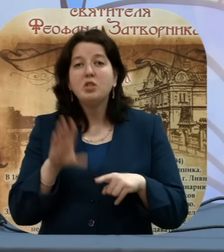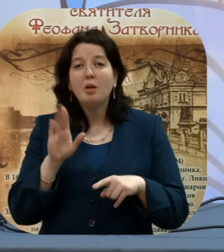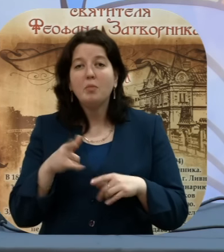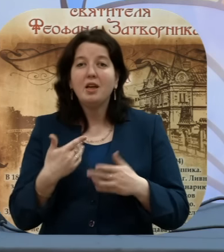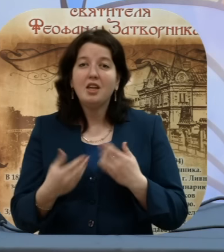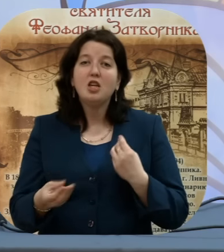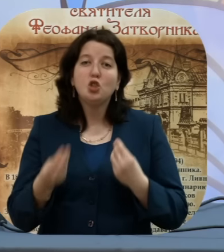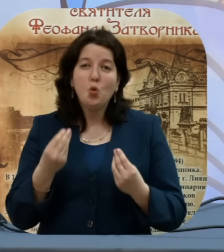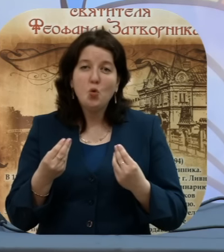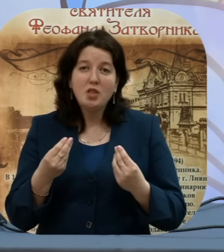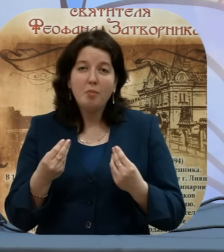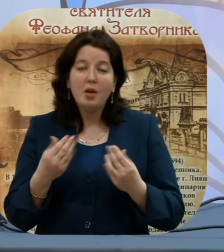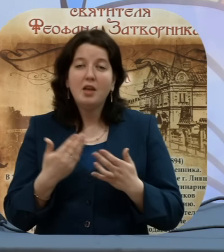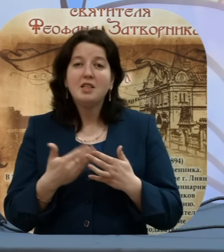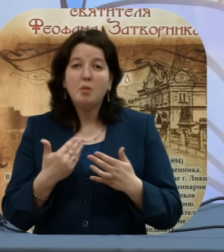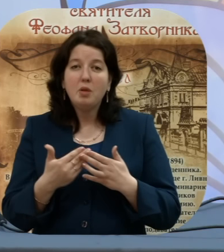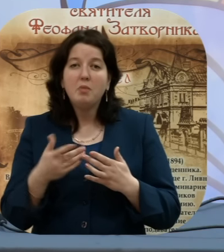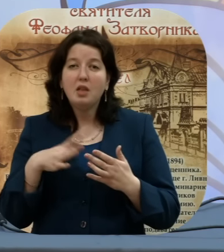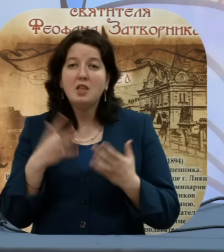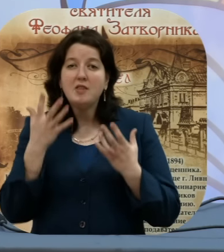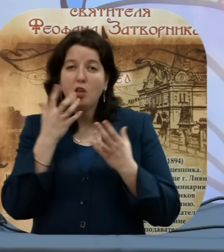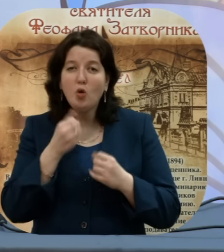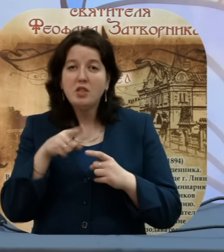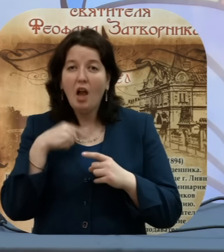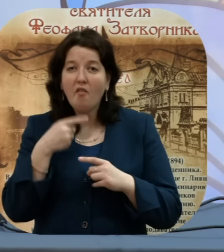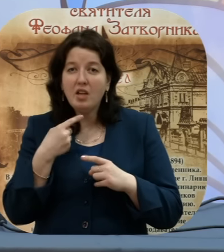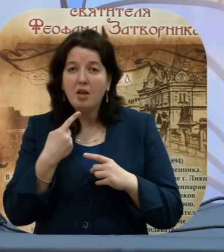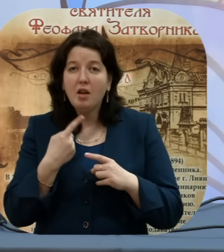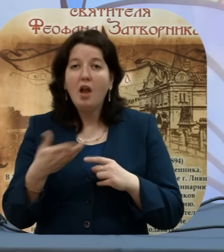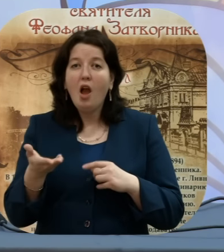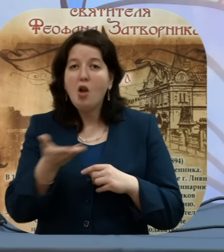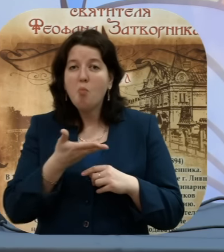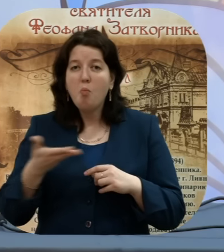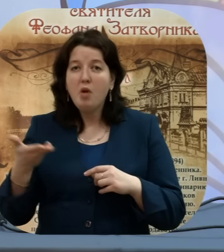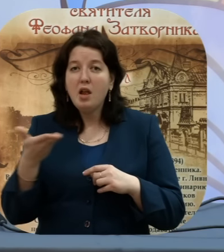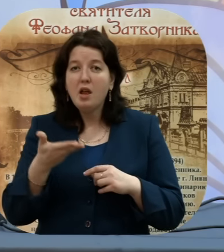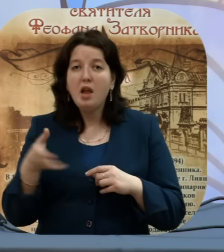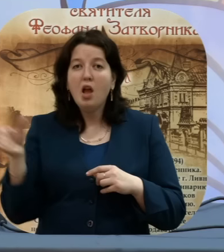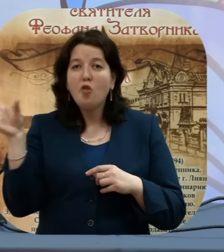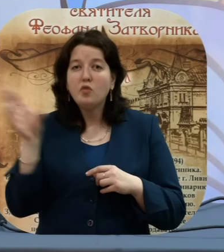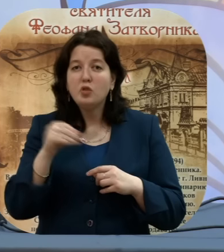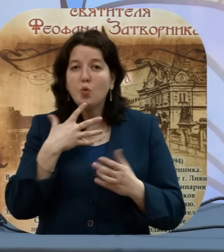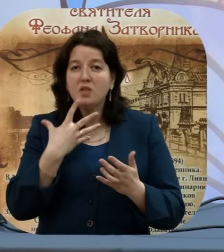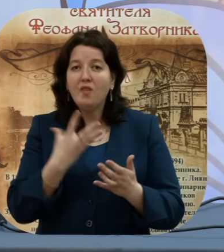и вообще скажу, это серьезнейшее дело. Мы всю жизнь не молимся.